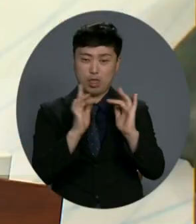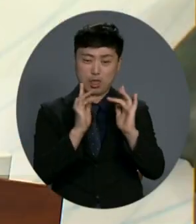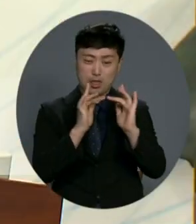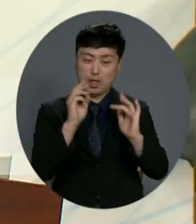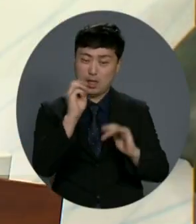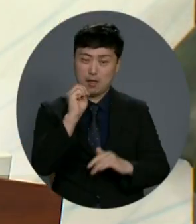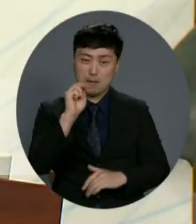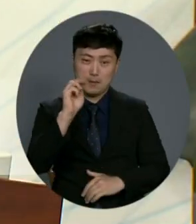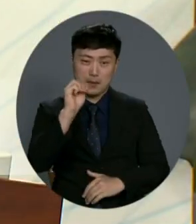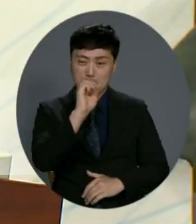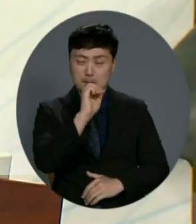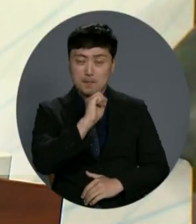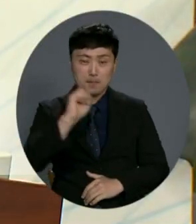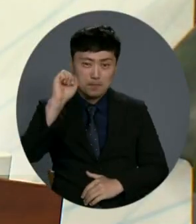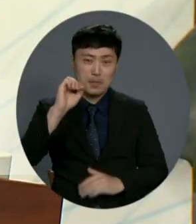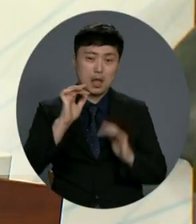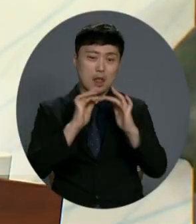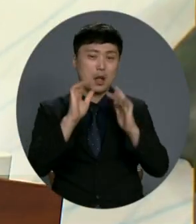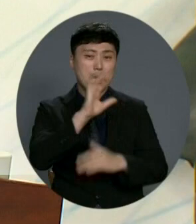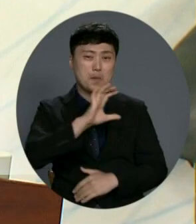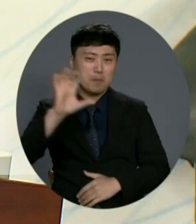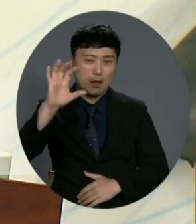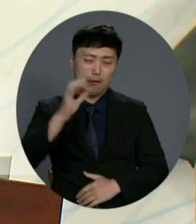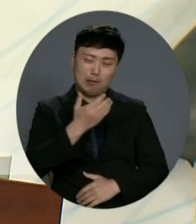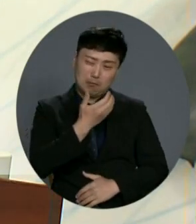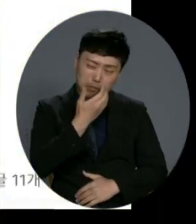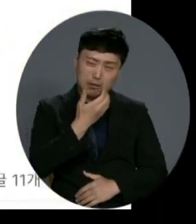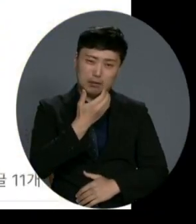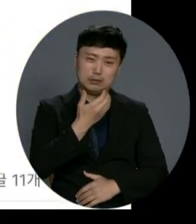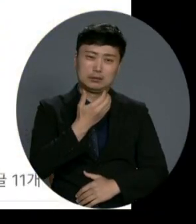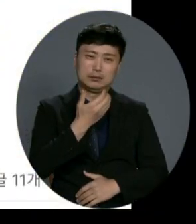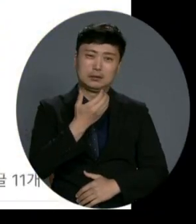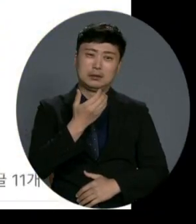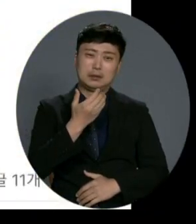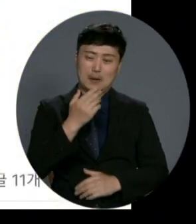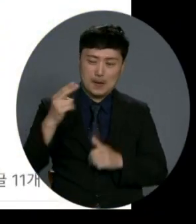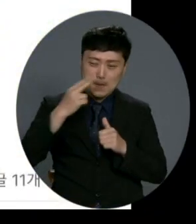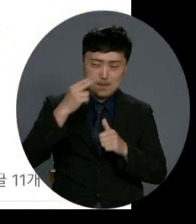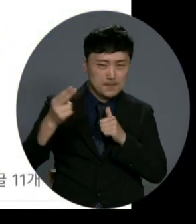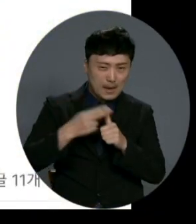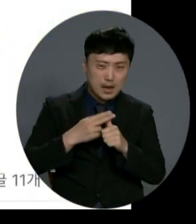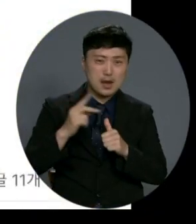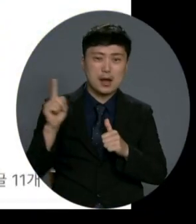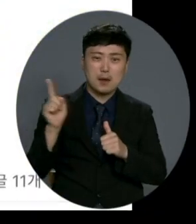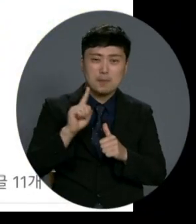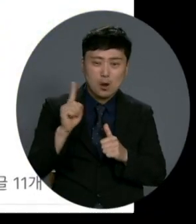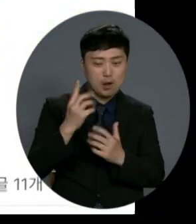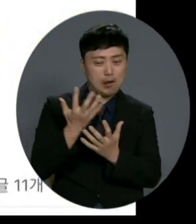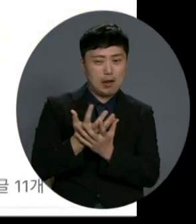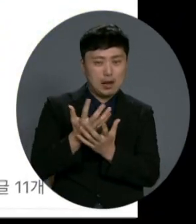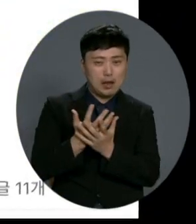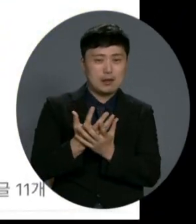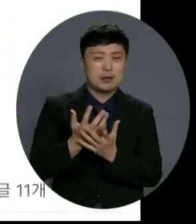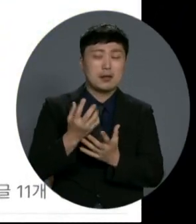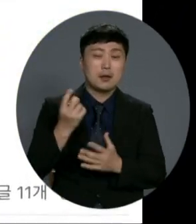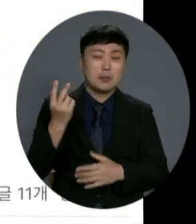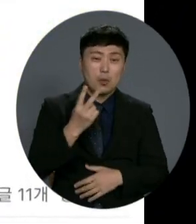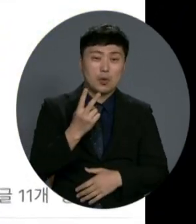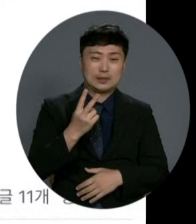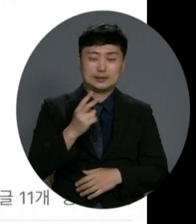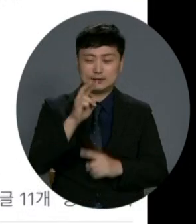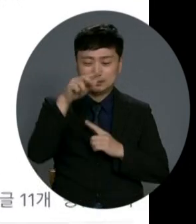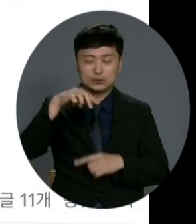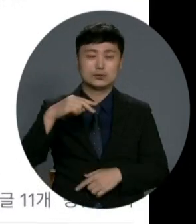SNS에 모욕적이라는 표현에 사자성어를 올리는가 하면 나를 내치고도 총선이 괜찮을까라며 이준석도